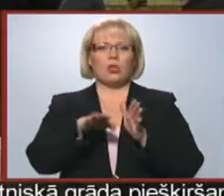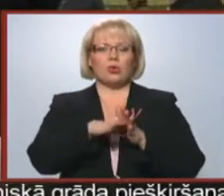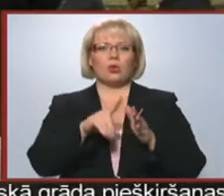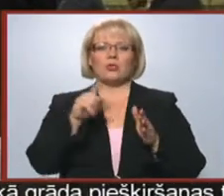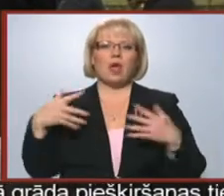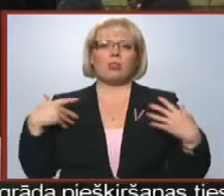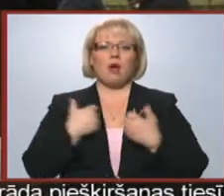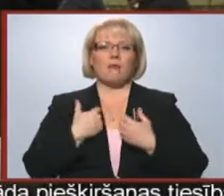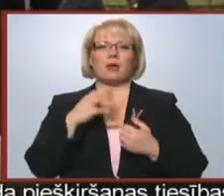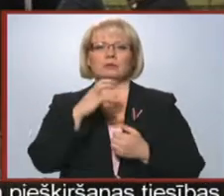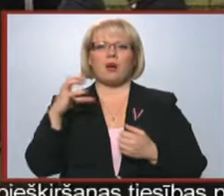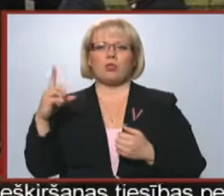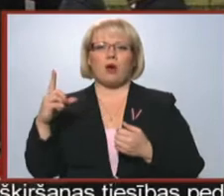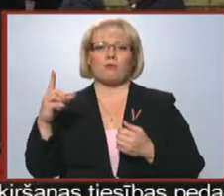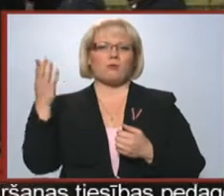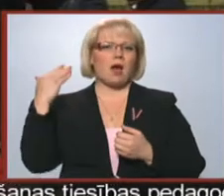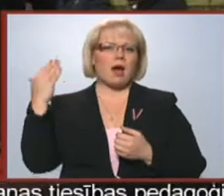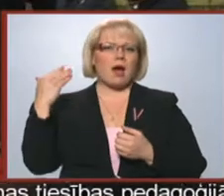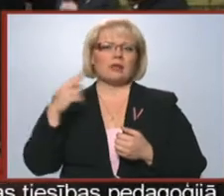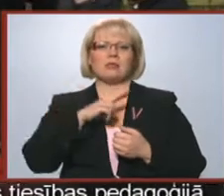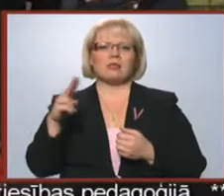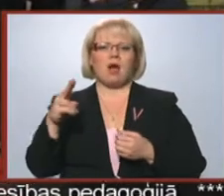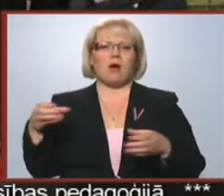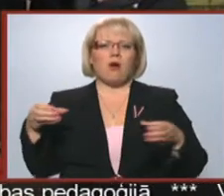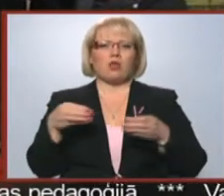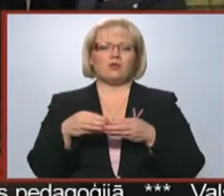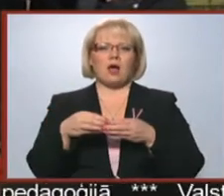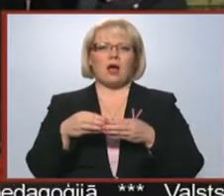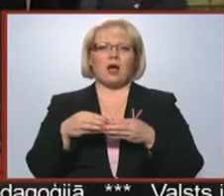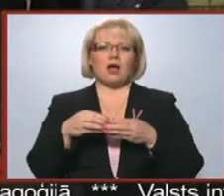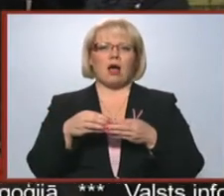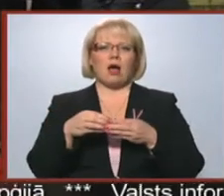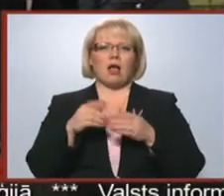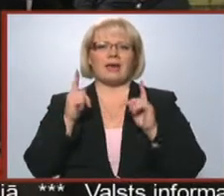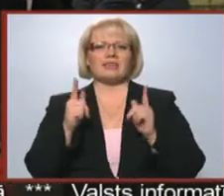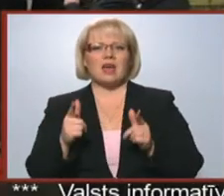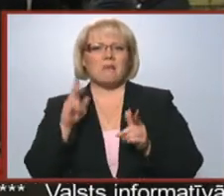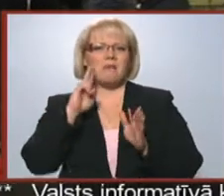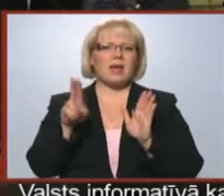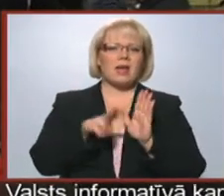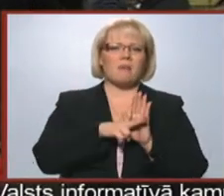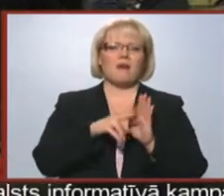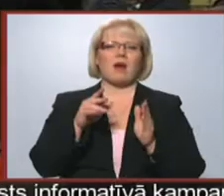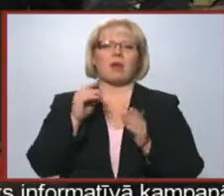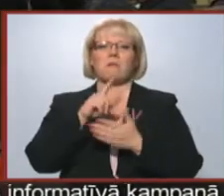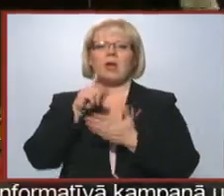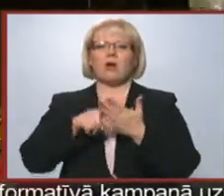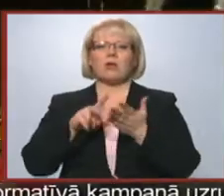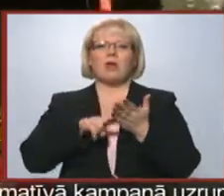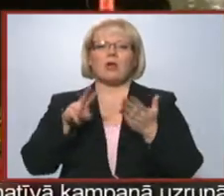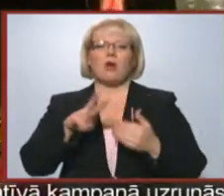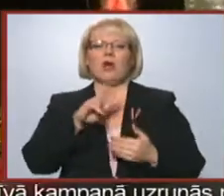nenomāca ne tā padomju pagātne, ne tā koloniālā, teiksim, iztapība vai vēlme vienmēr pajautāt atļauju kādam kaut ko